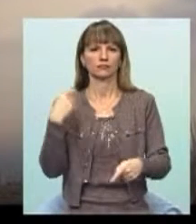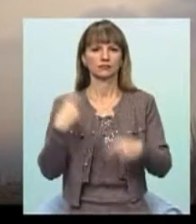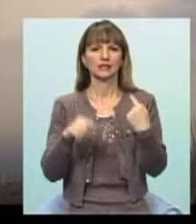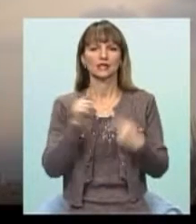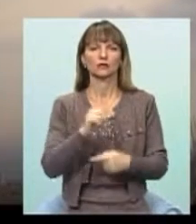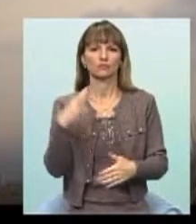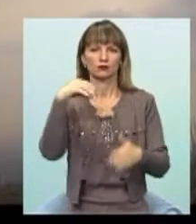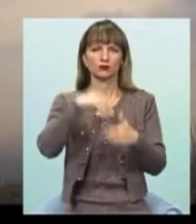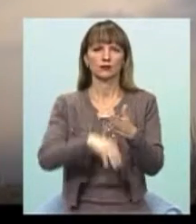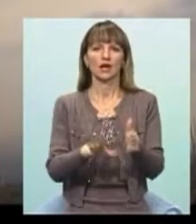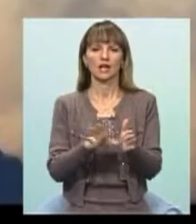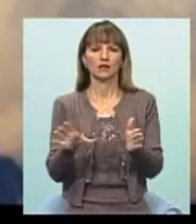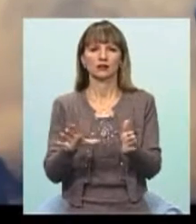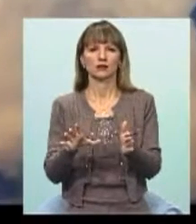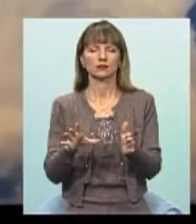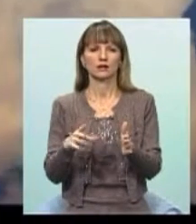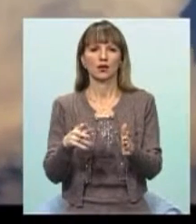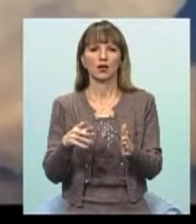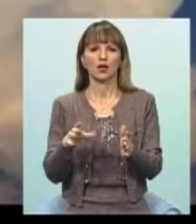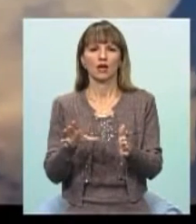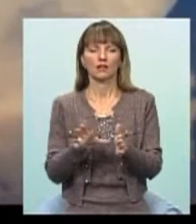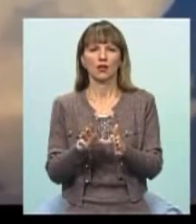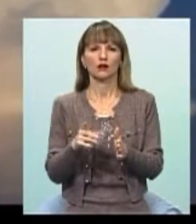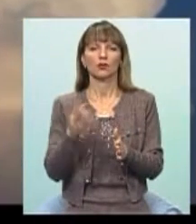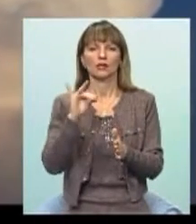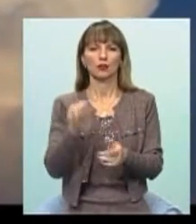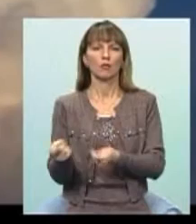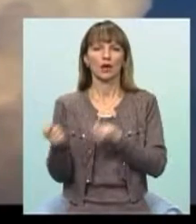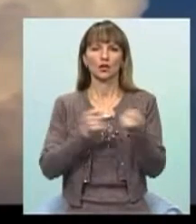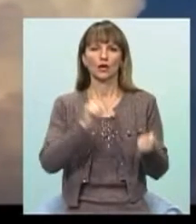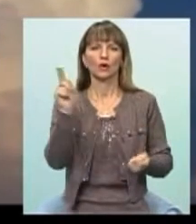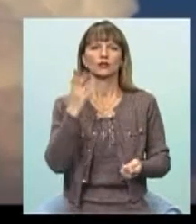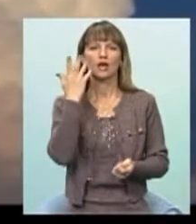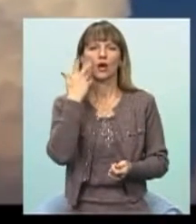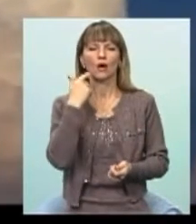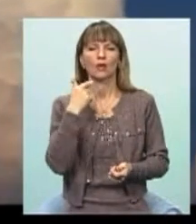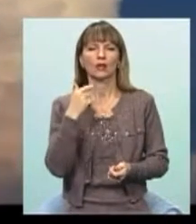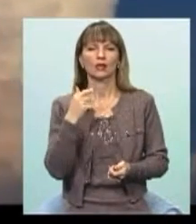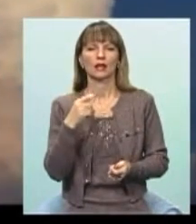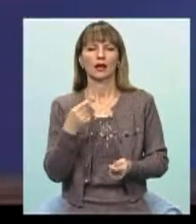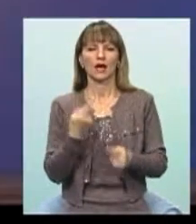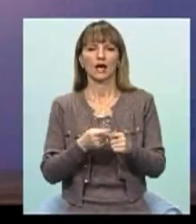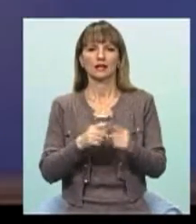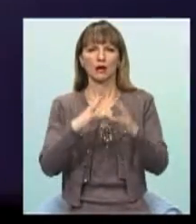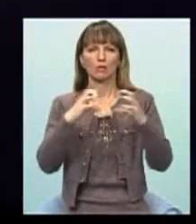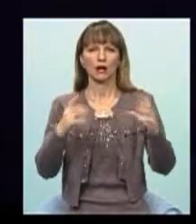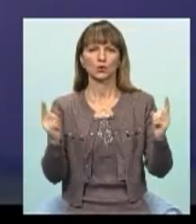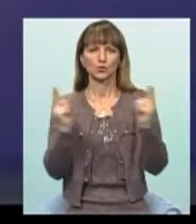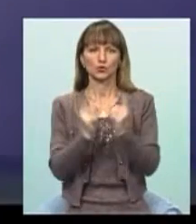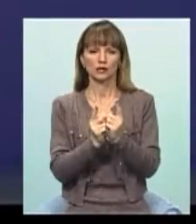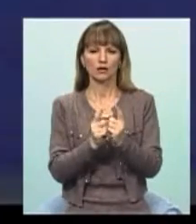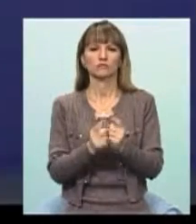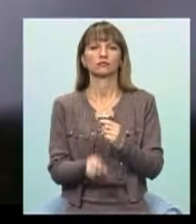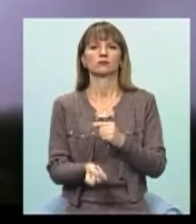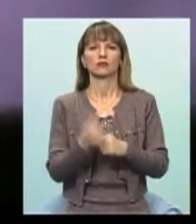що містять електричну напругу, чим і приводять нам грозу. Коли дві хмари різної напруги зустрічаються, то між ними